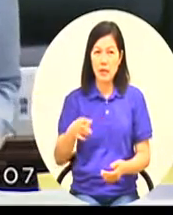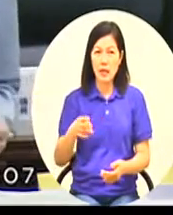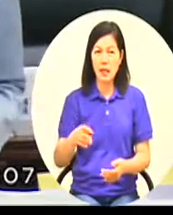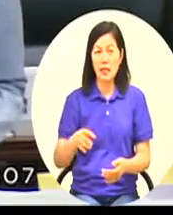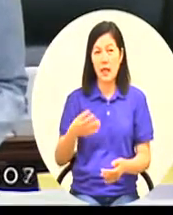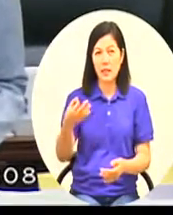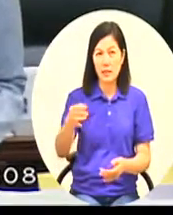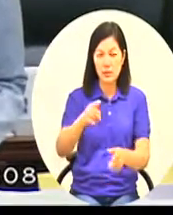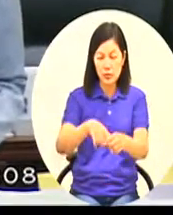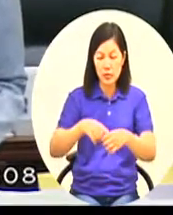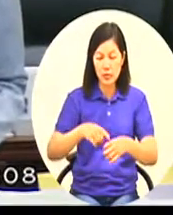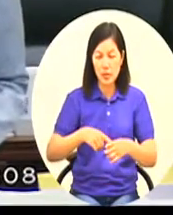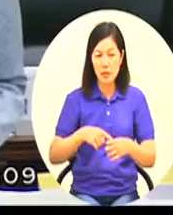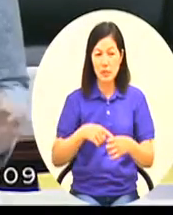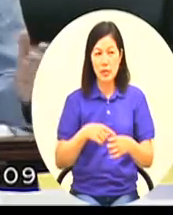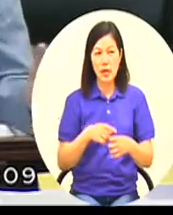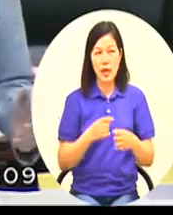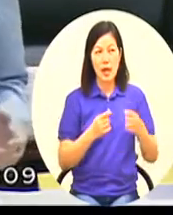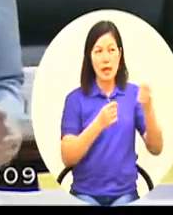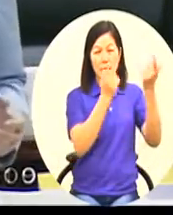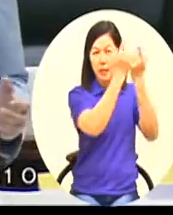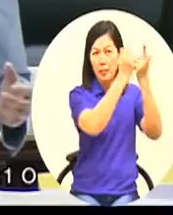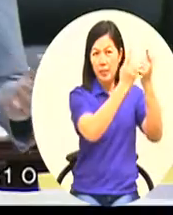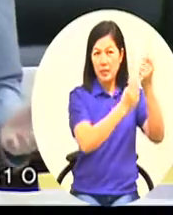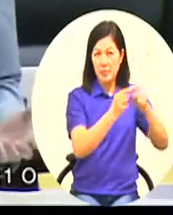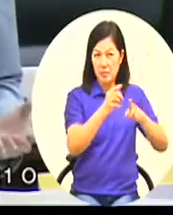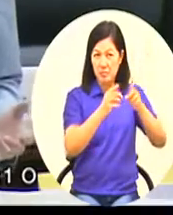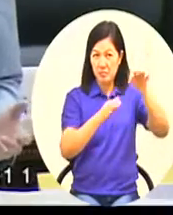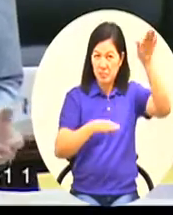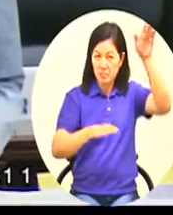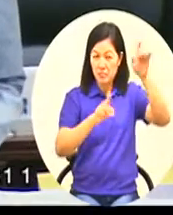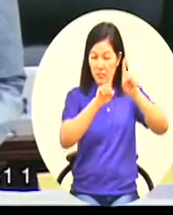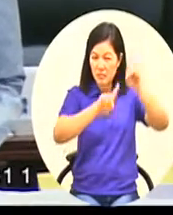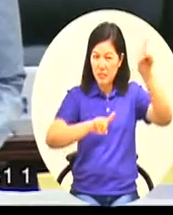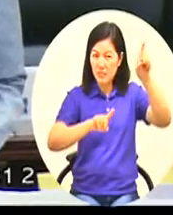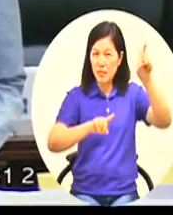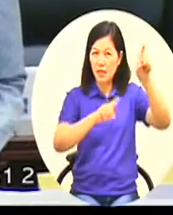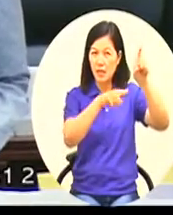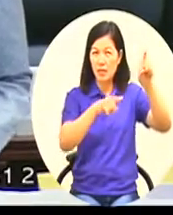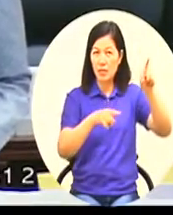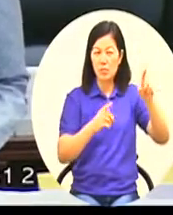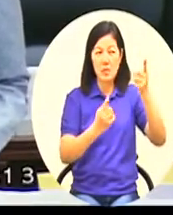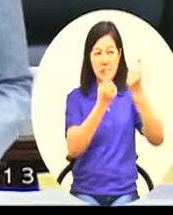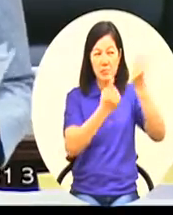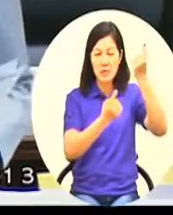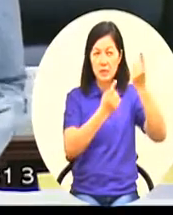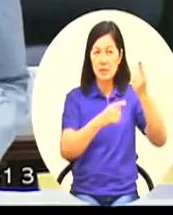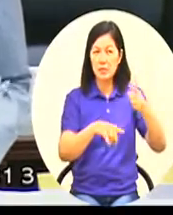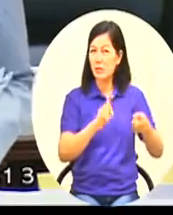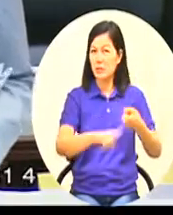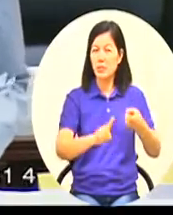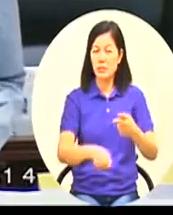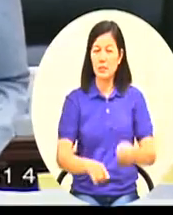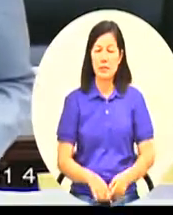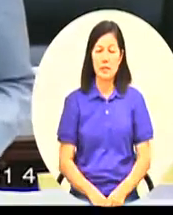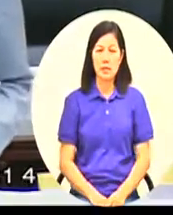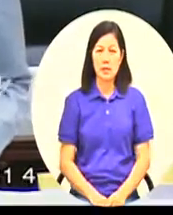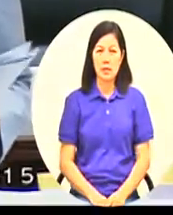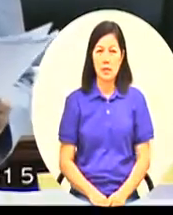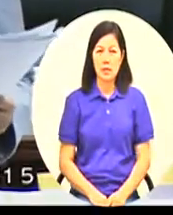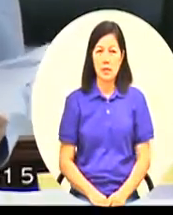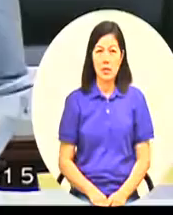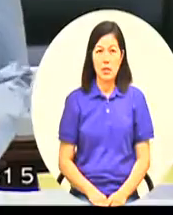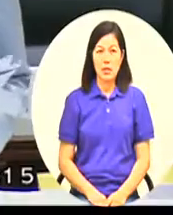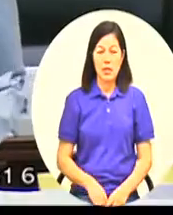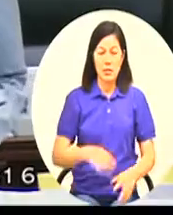就没有像北部这么高了，所以你如果要拿来跟北部比，这个是比较不合理的。但是我认为说，既然环保局